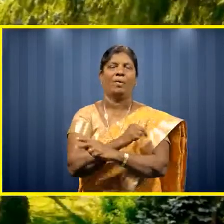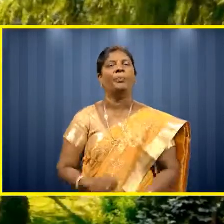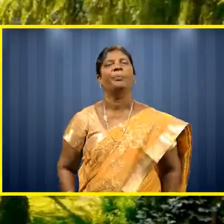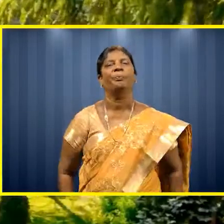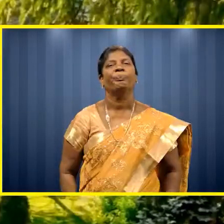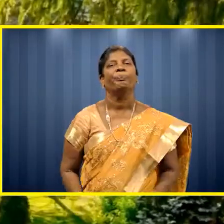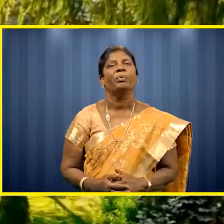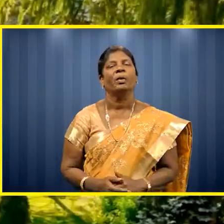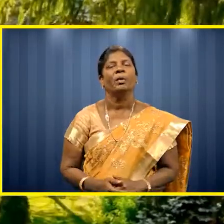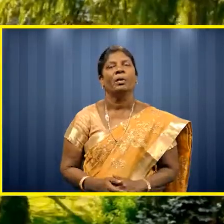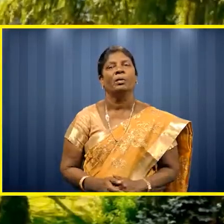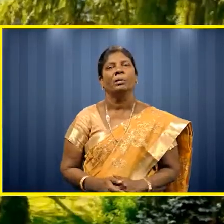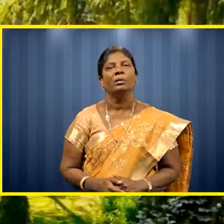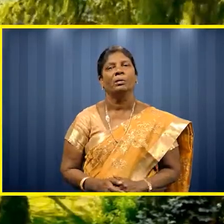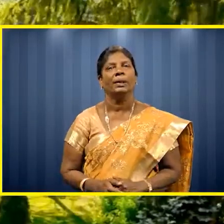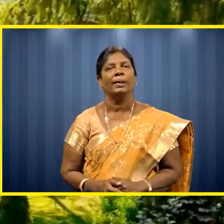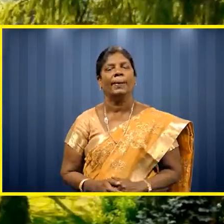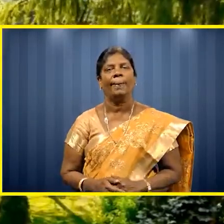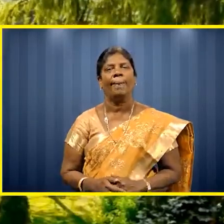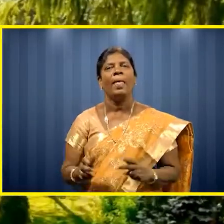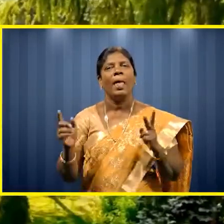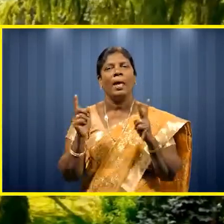மாறுவார். சரியா நண்பர்களே?